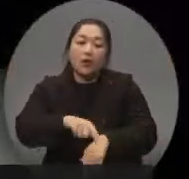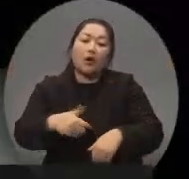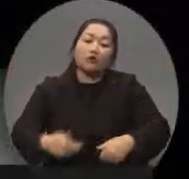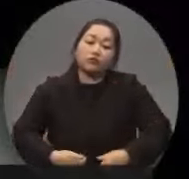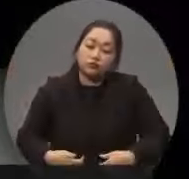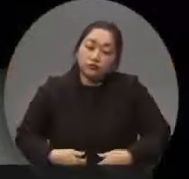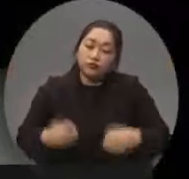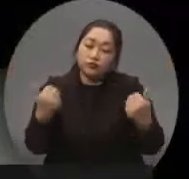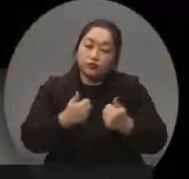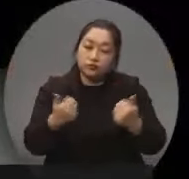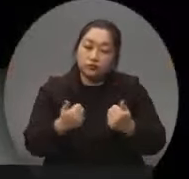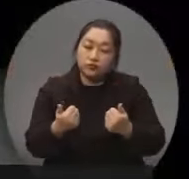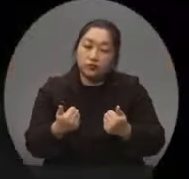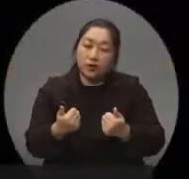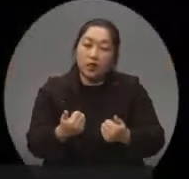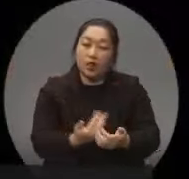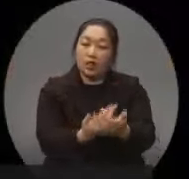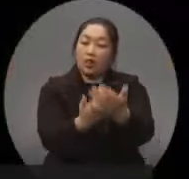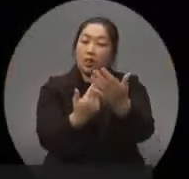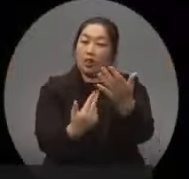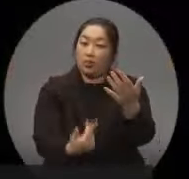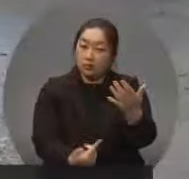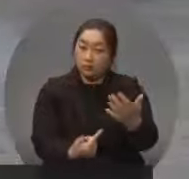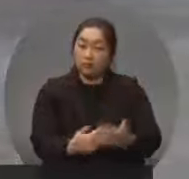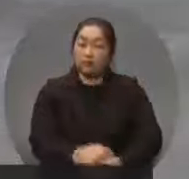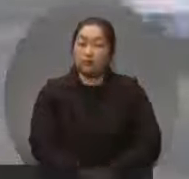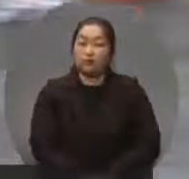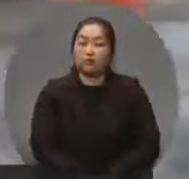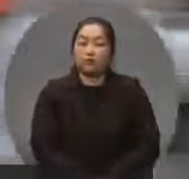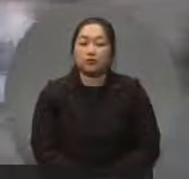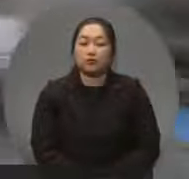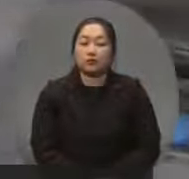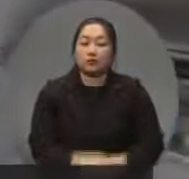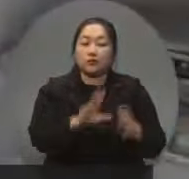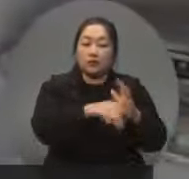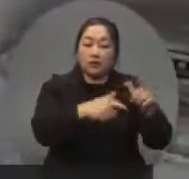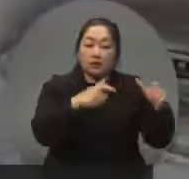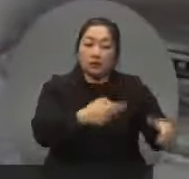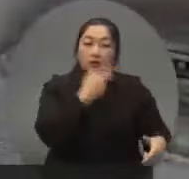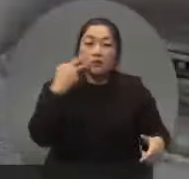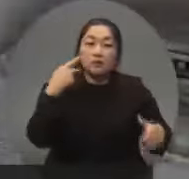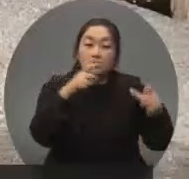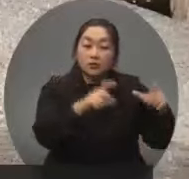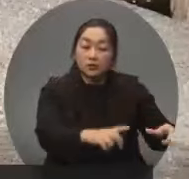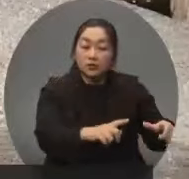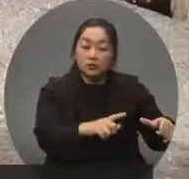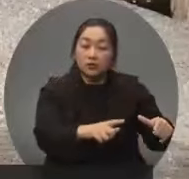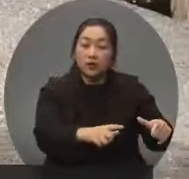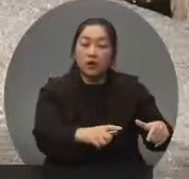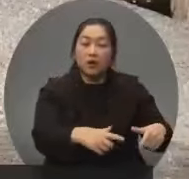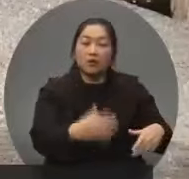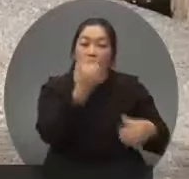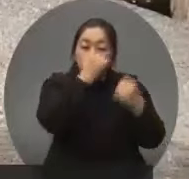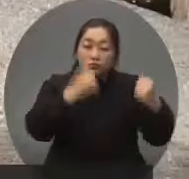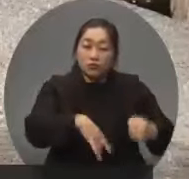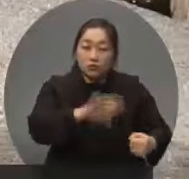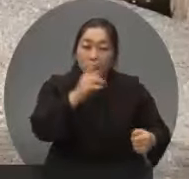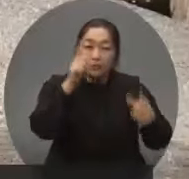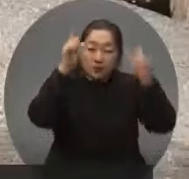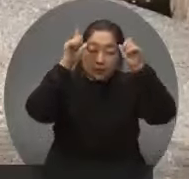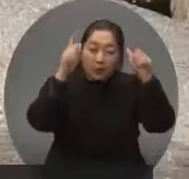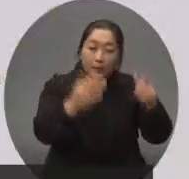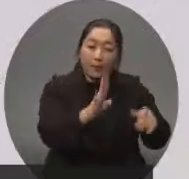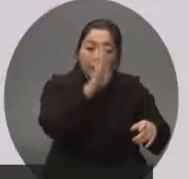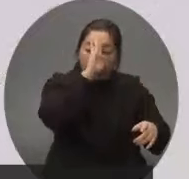녹음식재 을 비워둔 때였습니다 당시 지역구인 음성군은 충북 첫 럼피 스킨이 발생해